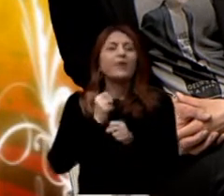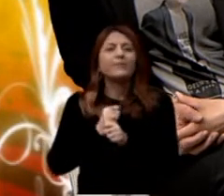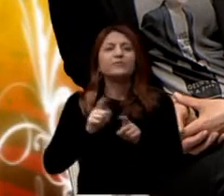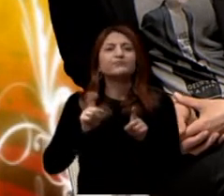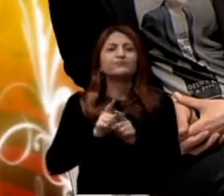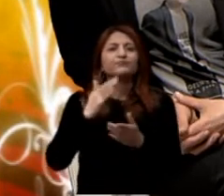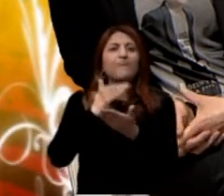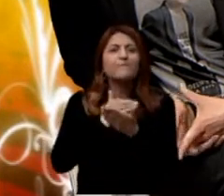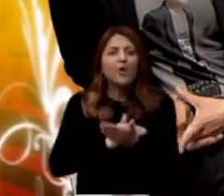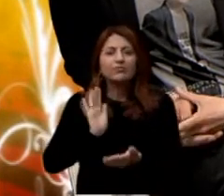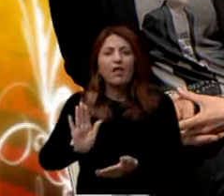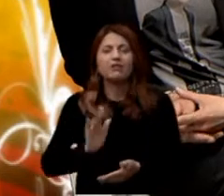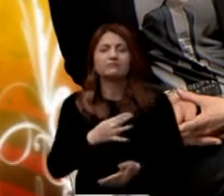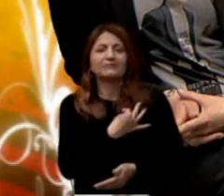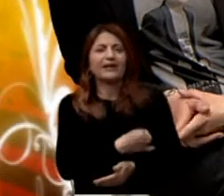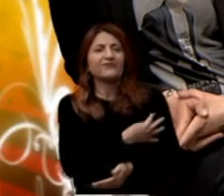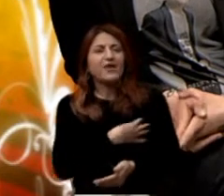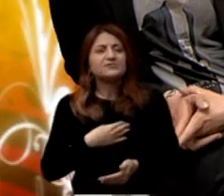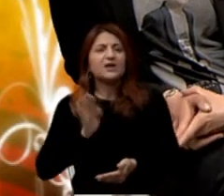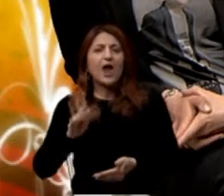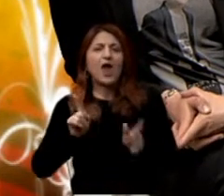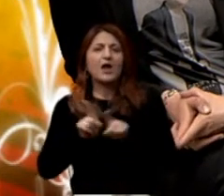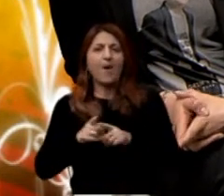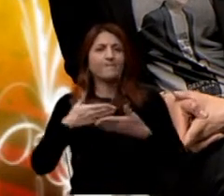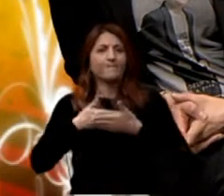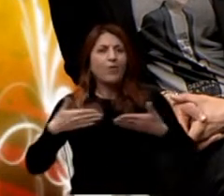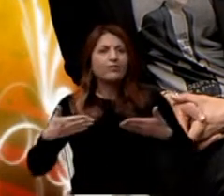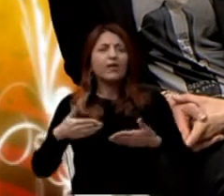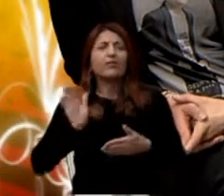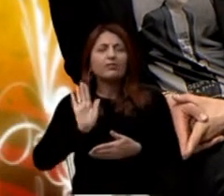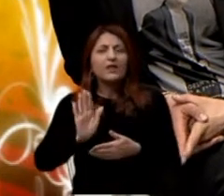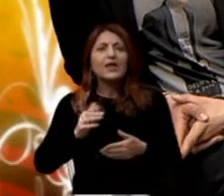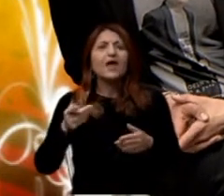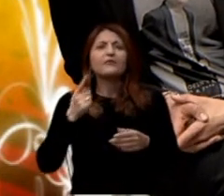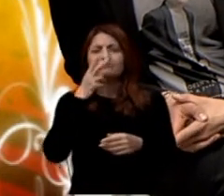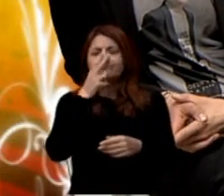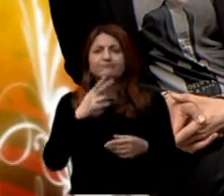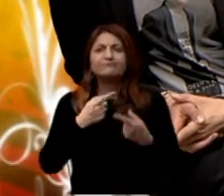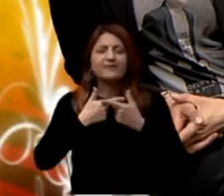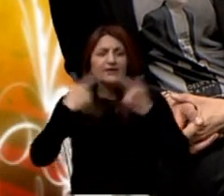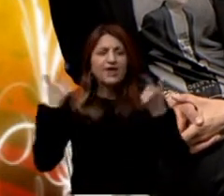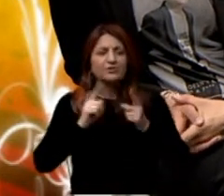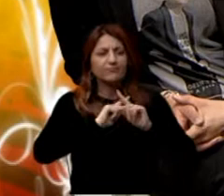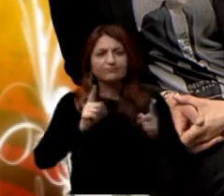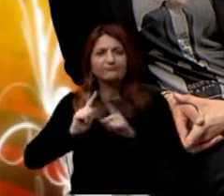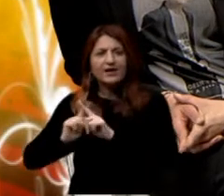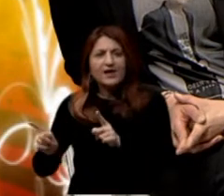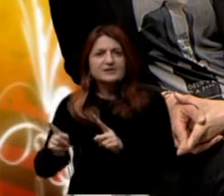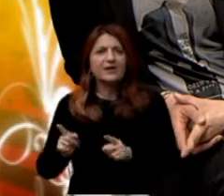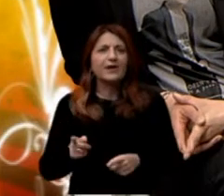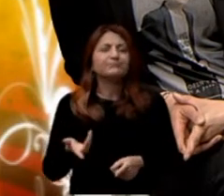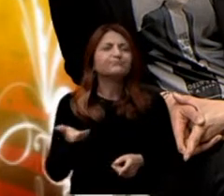model, gerontološki model, koji vrlo jasno razlikuje, vrlo jasno sa